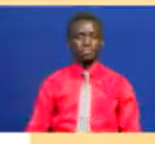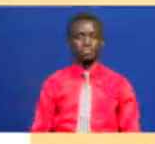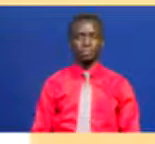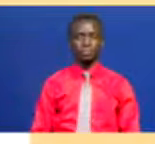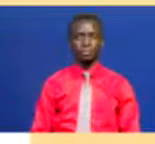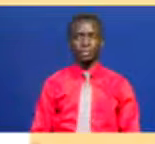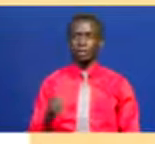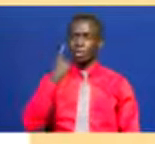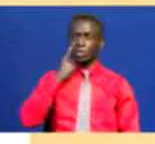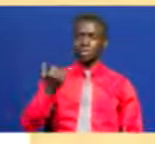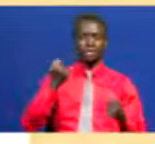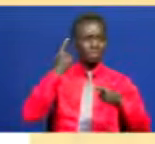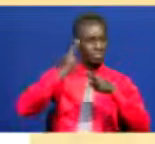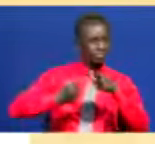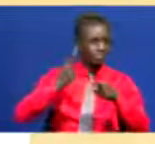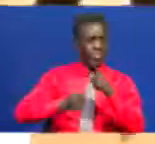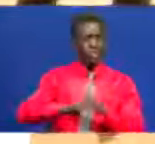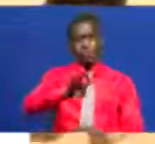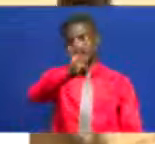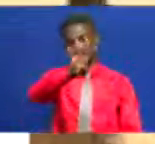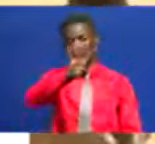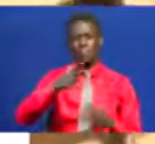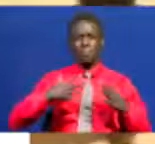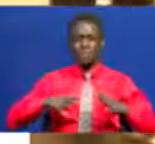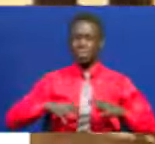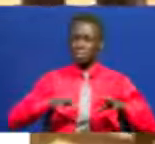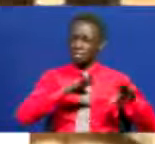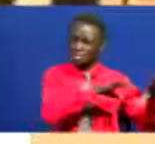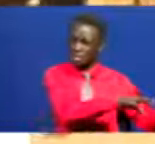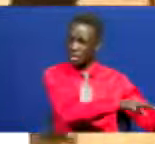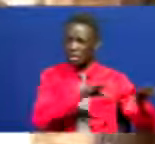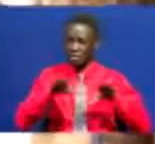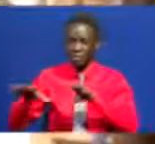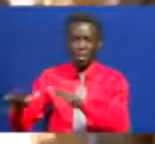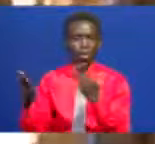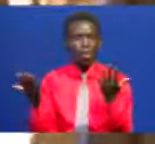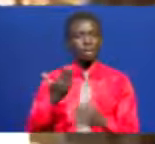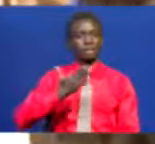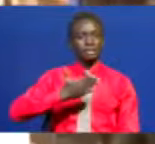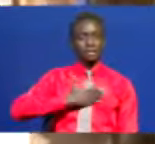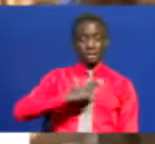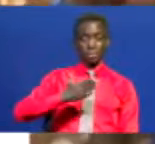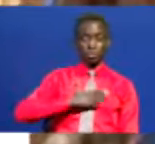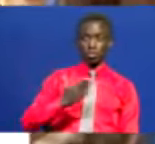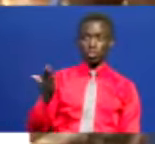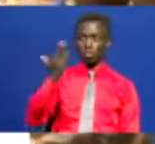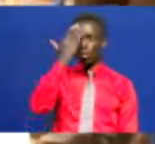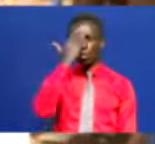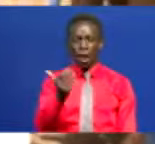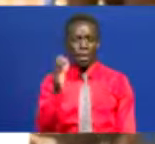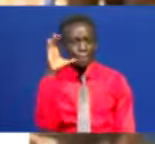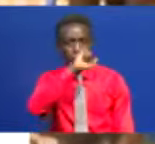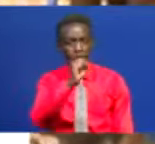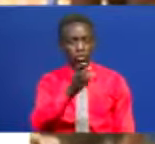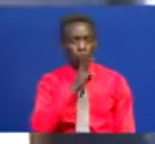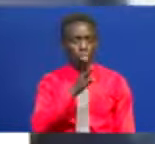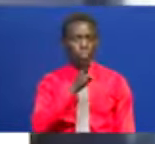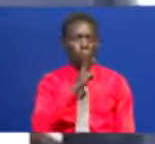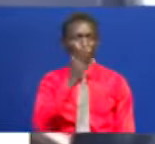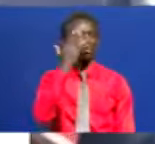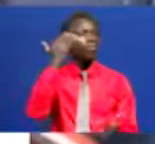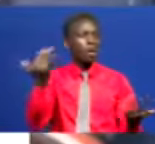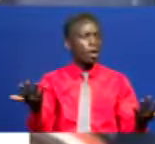Imekuwa miaka 4 ya mahangaiko kwa wakazi wa eneo bunge la Samburu Mashariki kufuatia ukosefu wa maji uliosababishwa na ukame wa muda